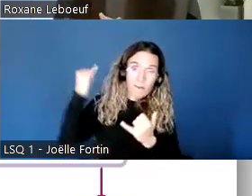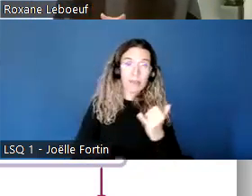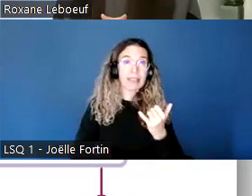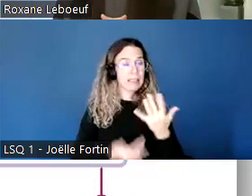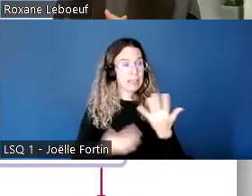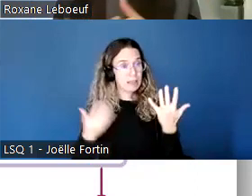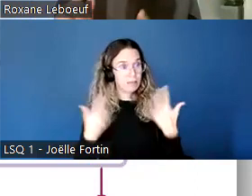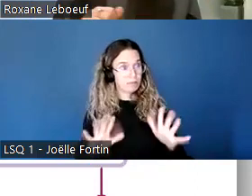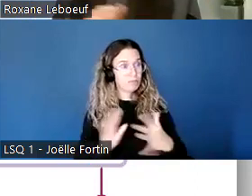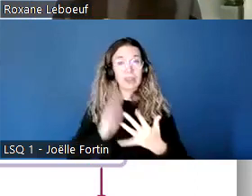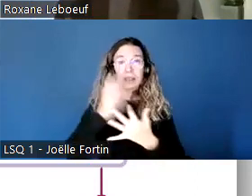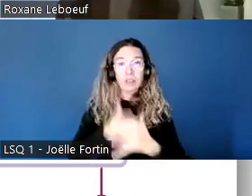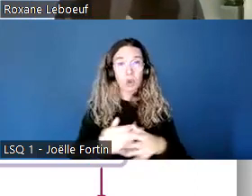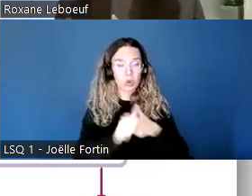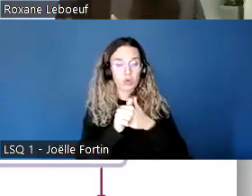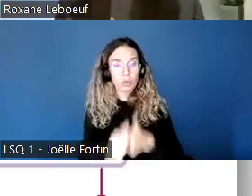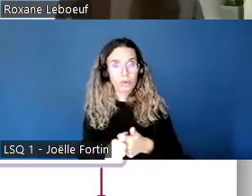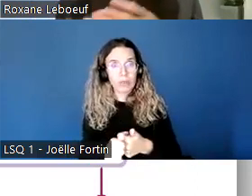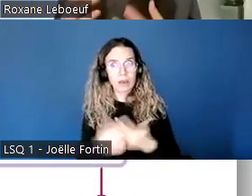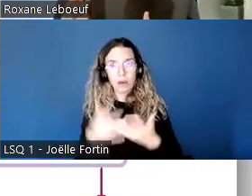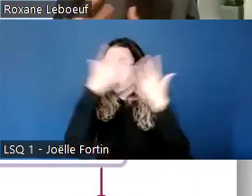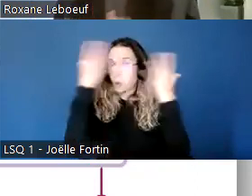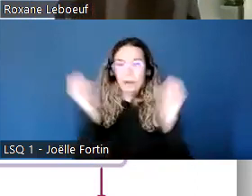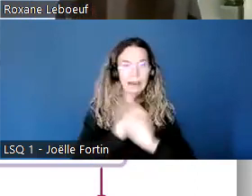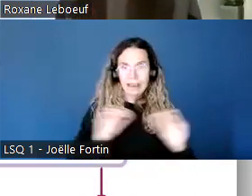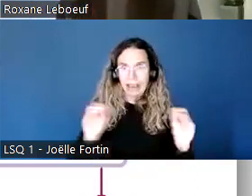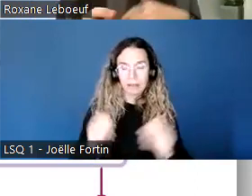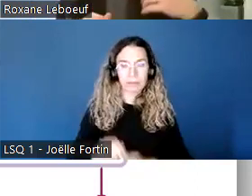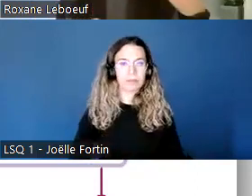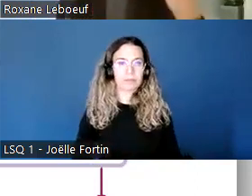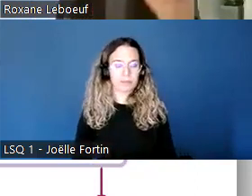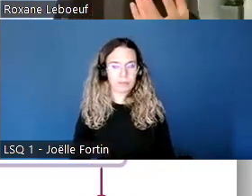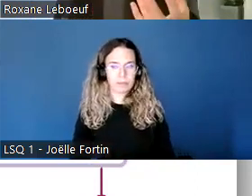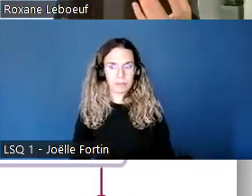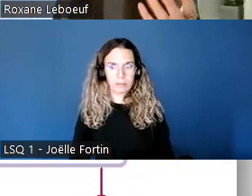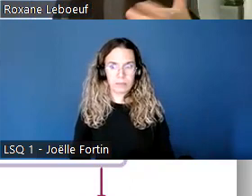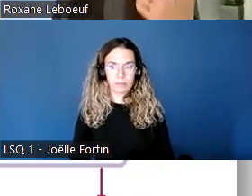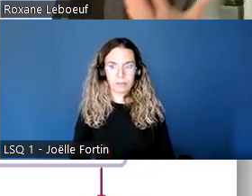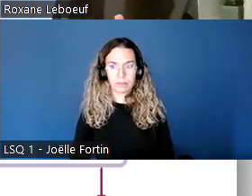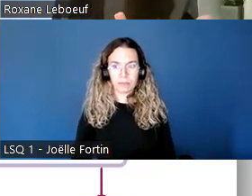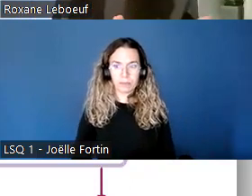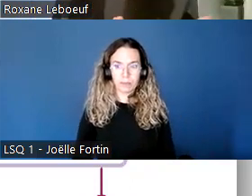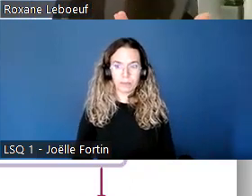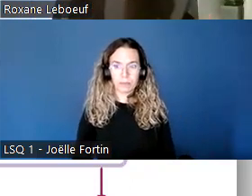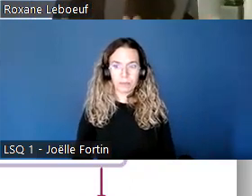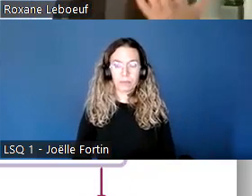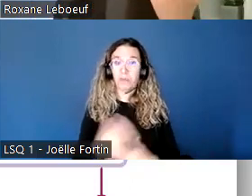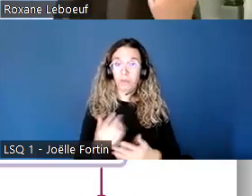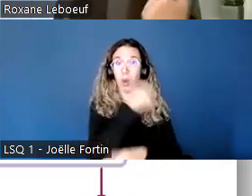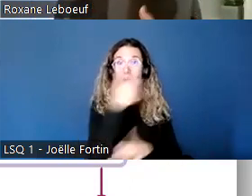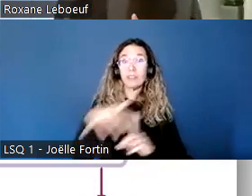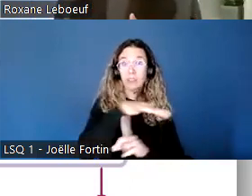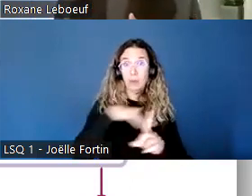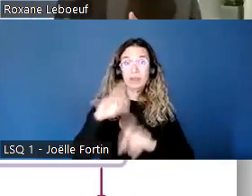notre intervention, notre suivi, bien, on est sûr qu'on n'a rien oublié de faire. Et évidemment, plusieurs situations peuvent